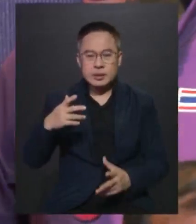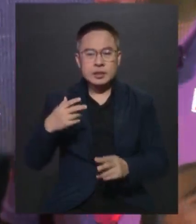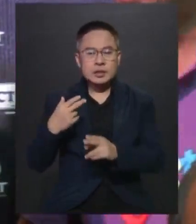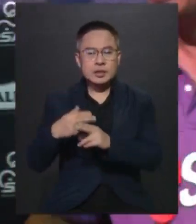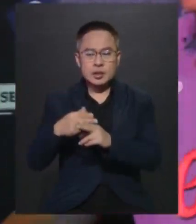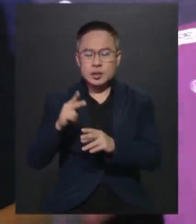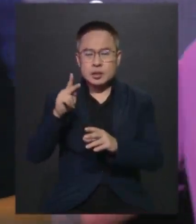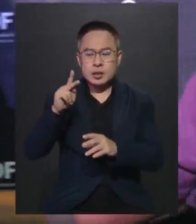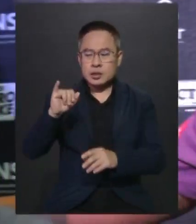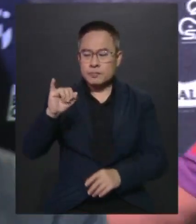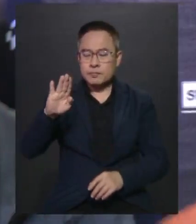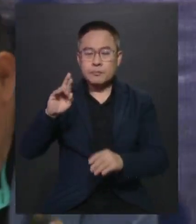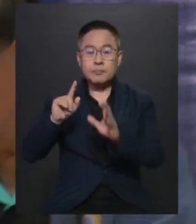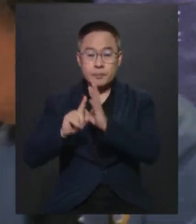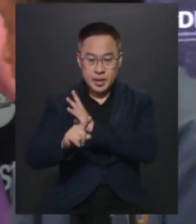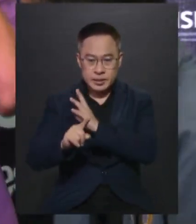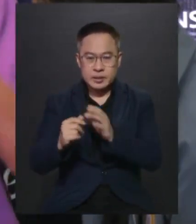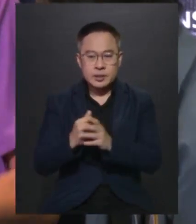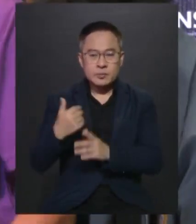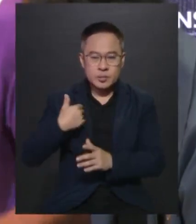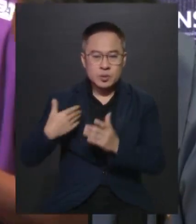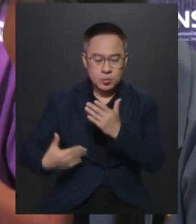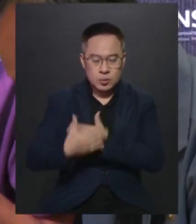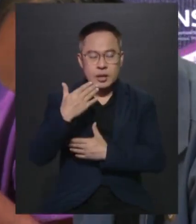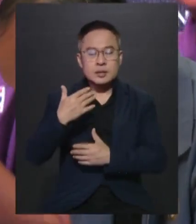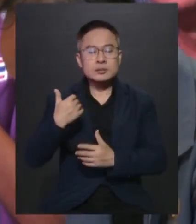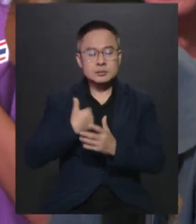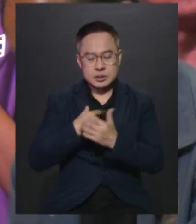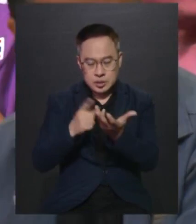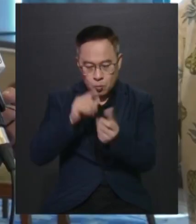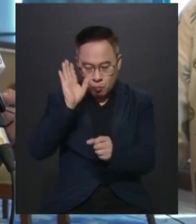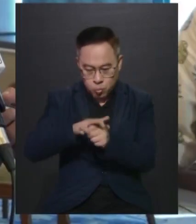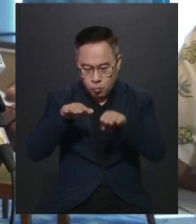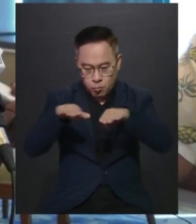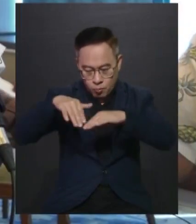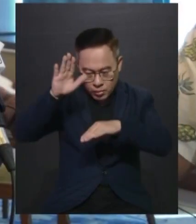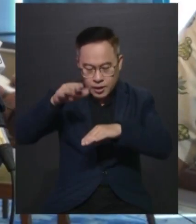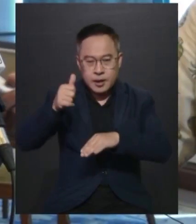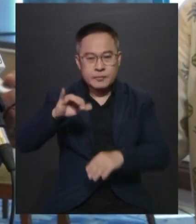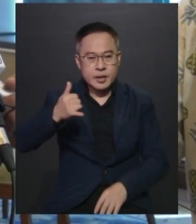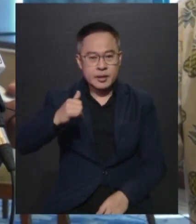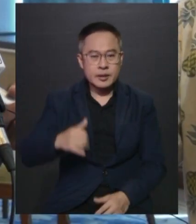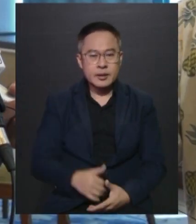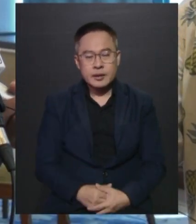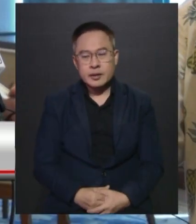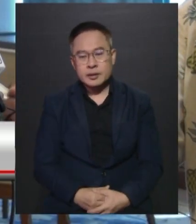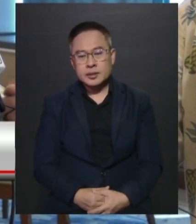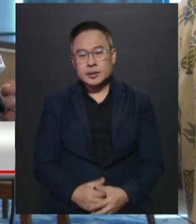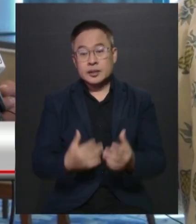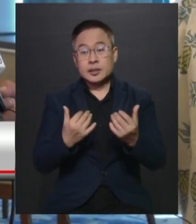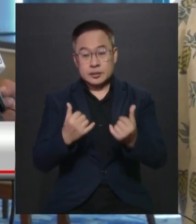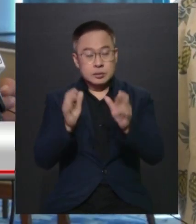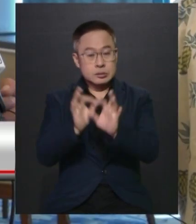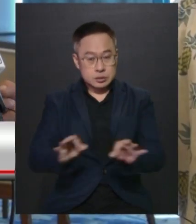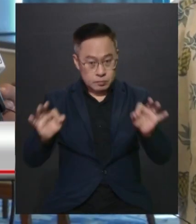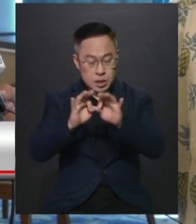ดีกับไบธาราวดีนาราพรพัฒน์ค่ะ ก็มีความสำคัญนะครับเพราะว่าอาจจะเป็นการ